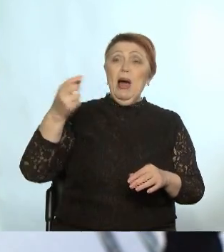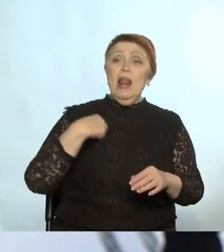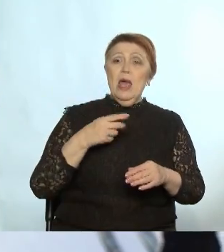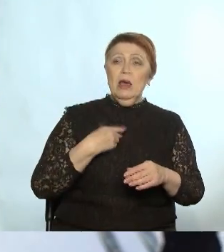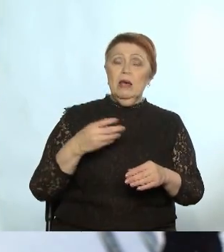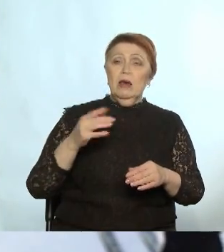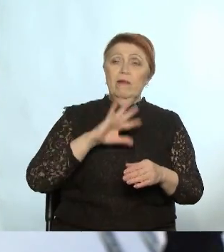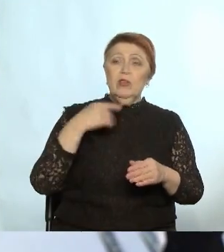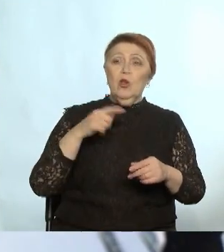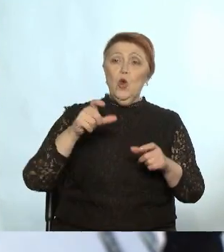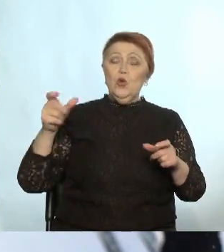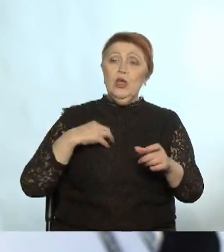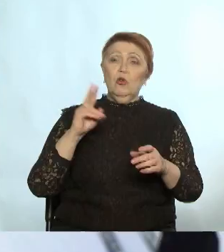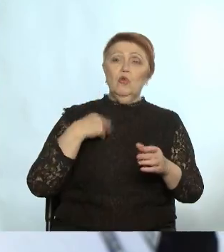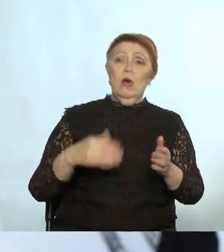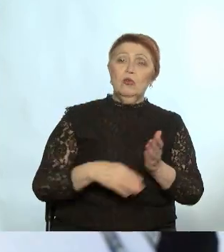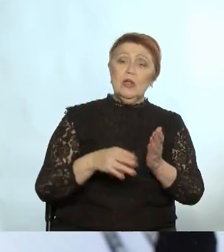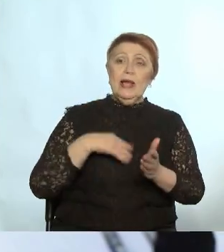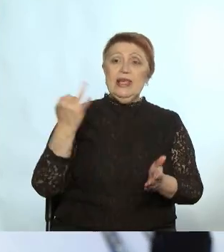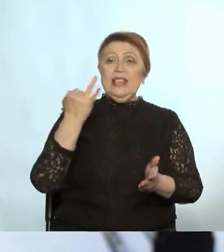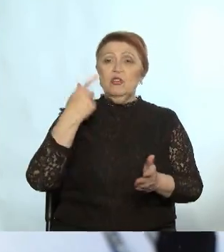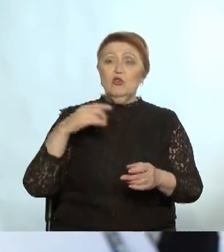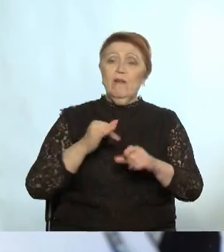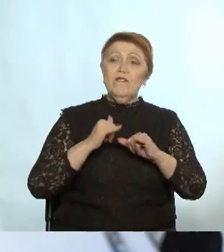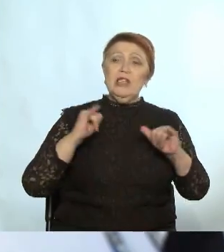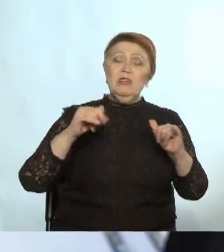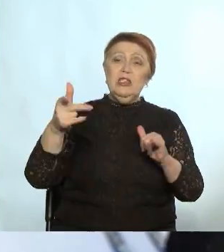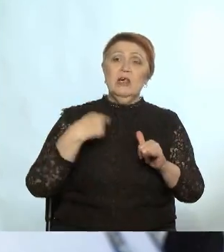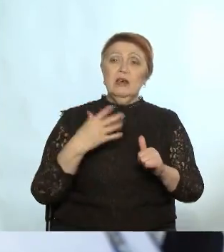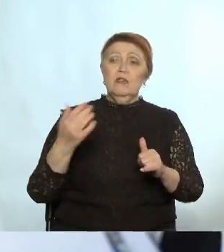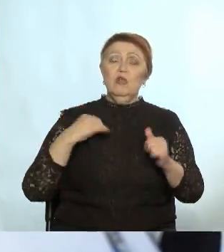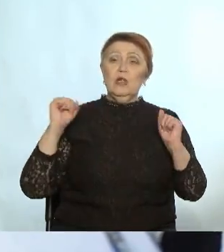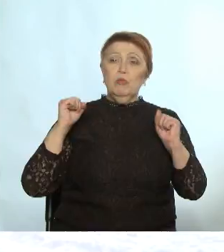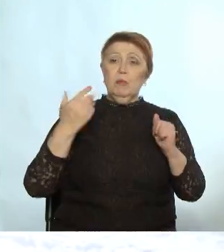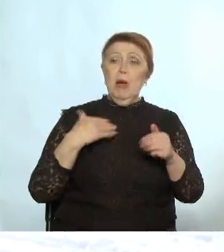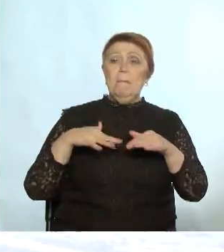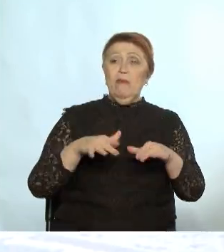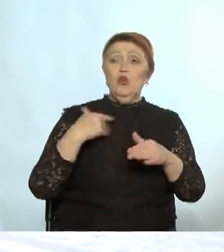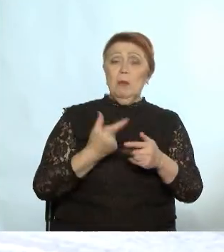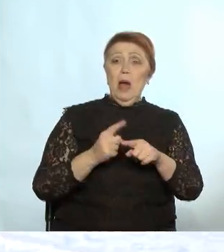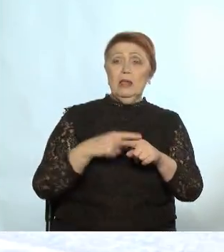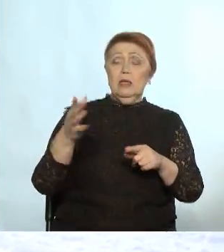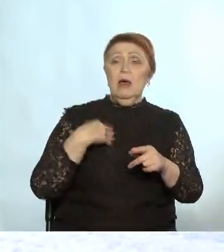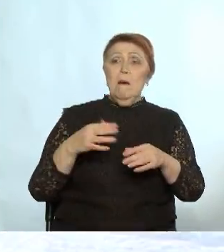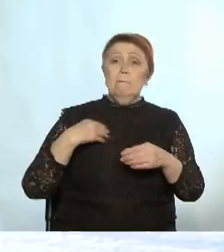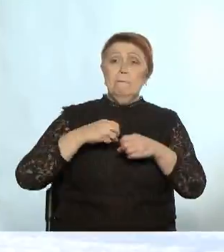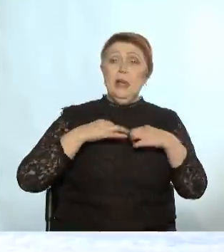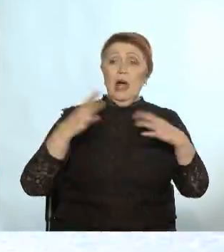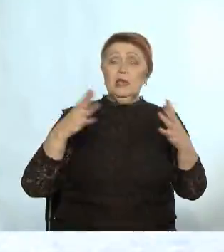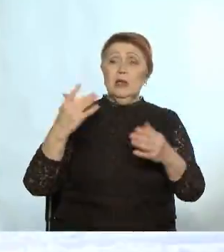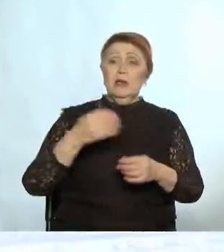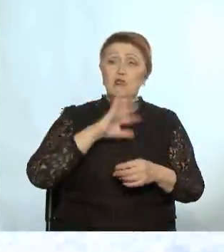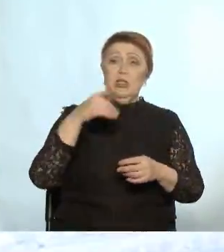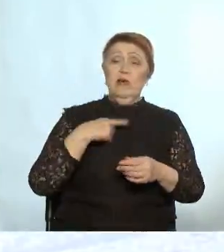так, тех людей, которые заинтересованы в развитии вида спорта, сегодня мы проводим этот прекрасный праздник. К финишу пришли все участники